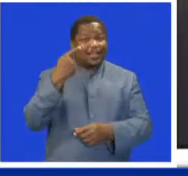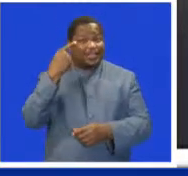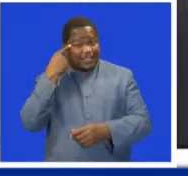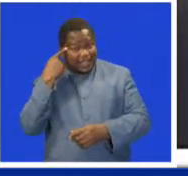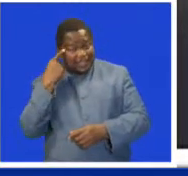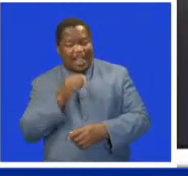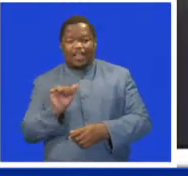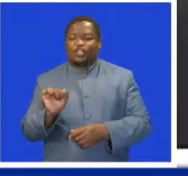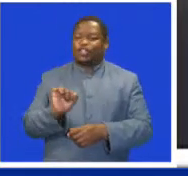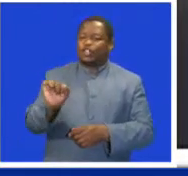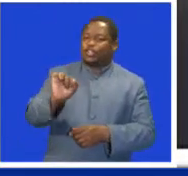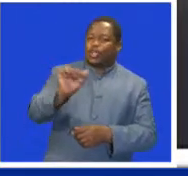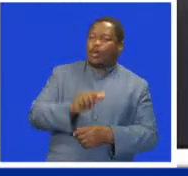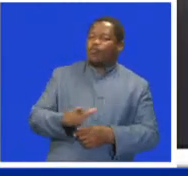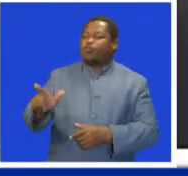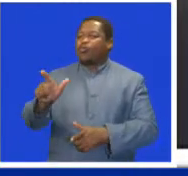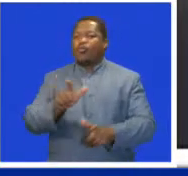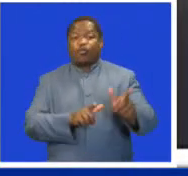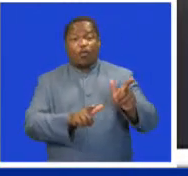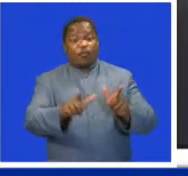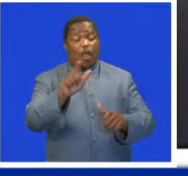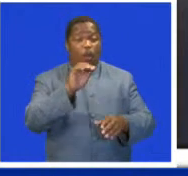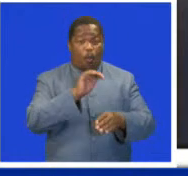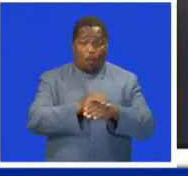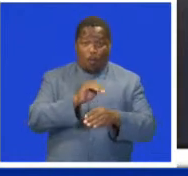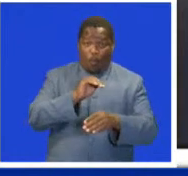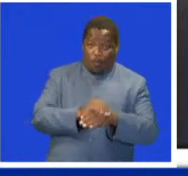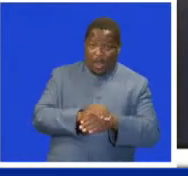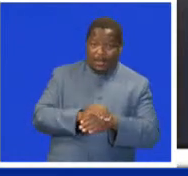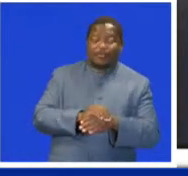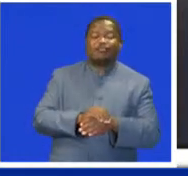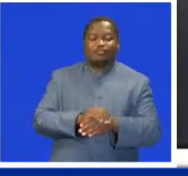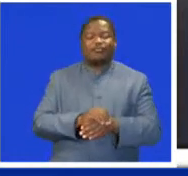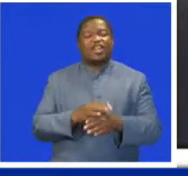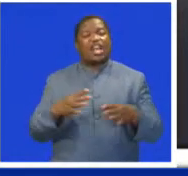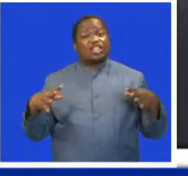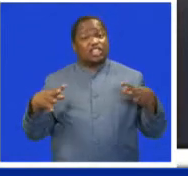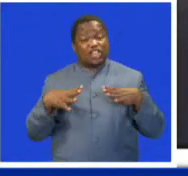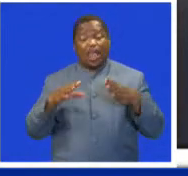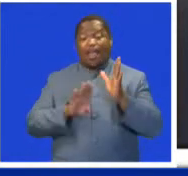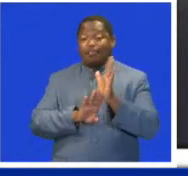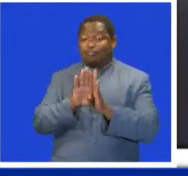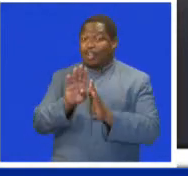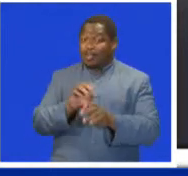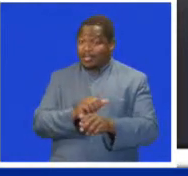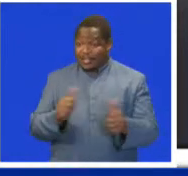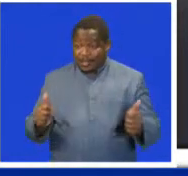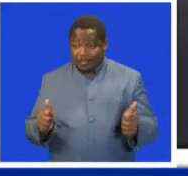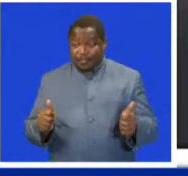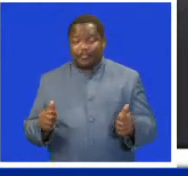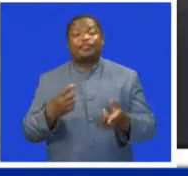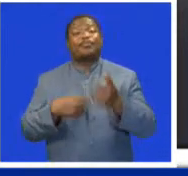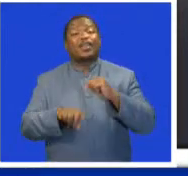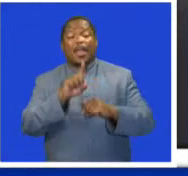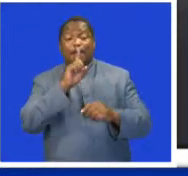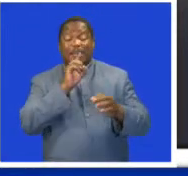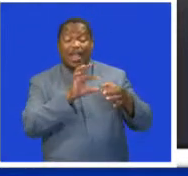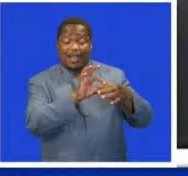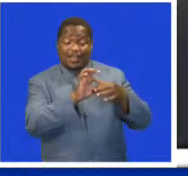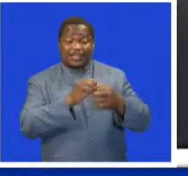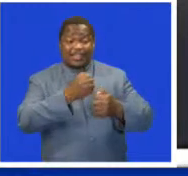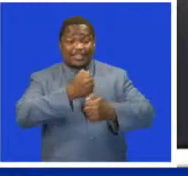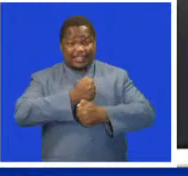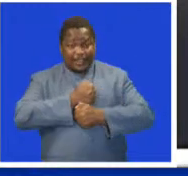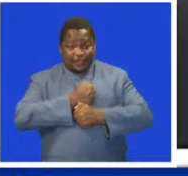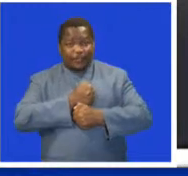ku kuba nalokuncane bekakhona lokuthi vele ahamba yothenga imoto. Sengicabanga ukuthi ke sine senhlangano sikubuka